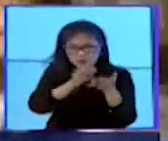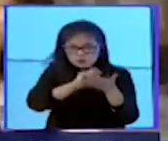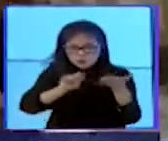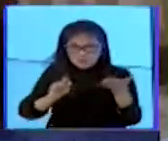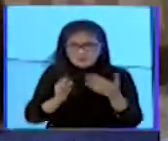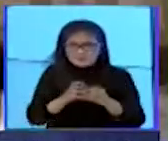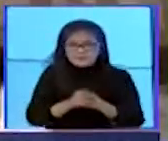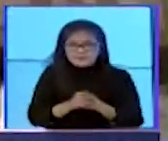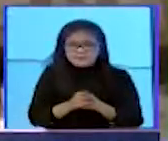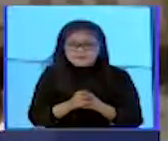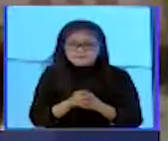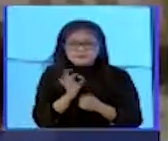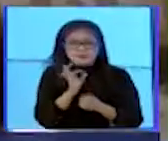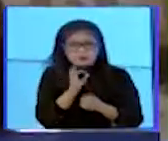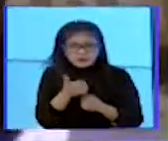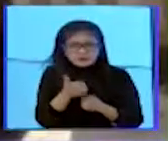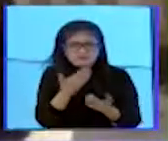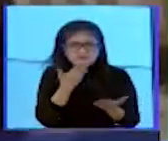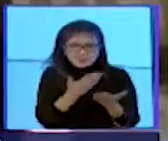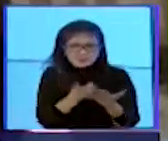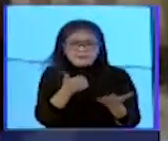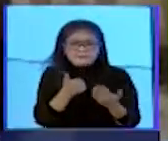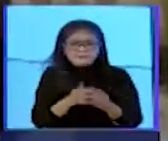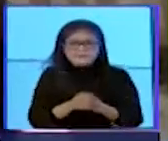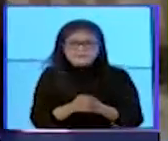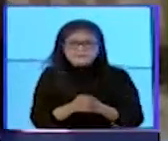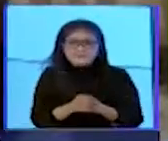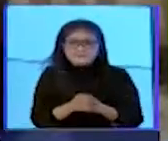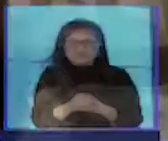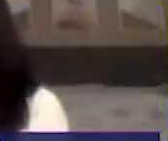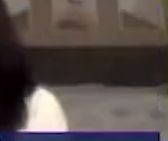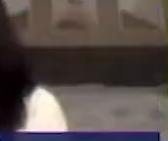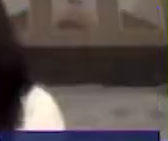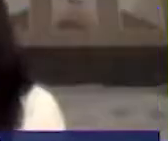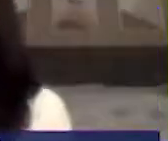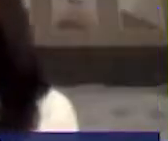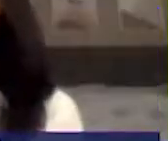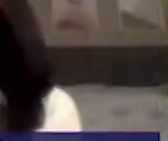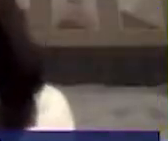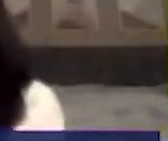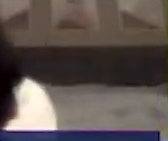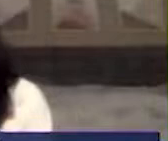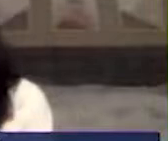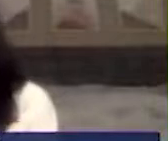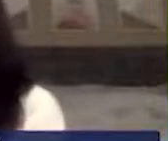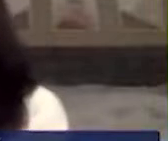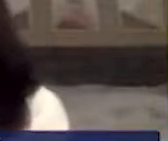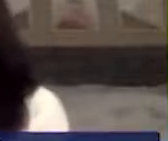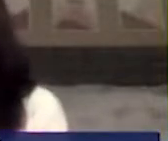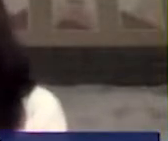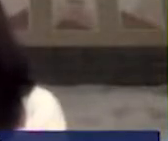oh ya Oke terima kasih Jadi kalo dari Hai TV dari sudut pandang siswa sendiri